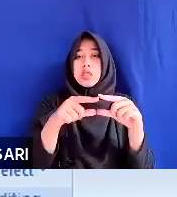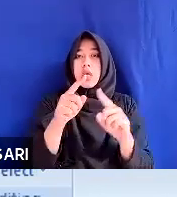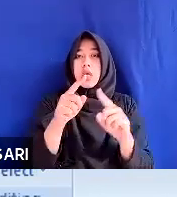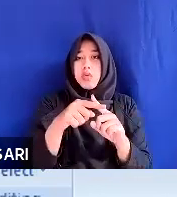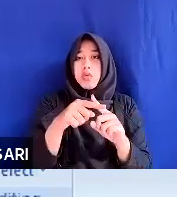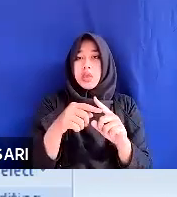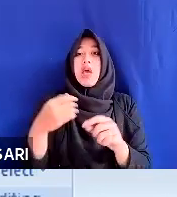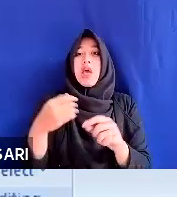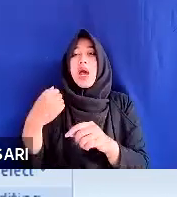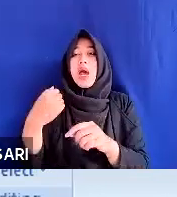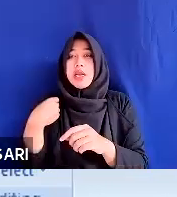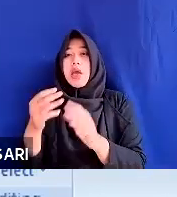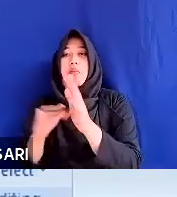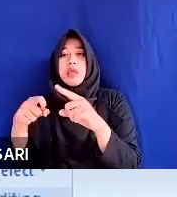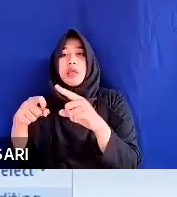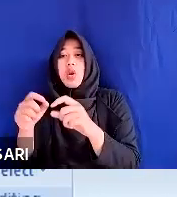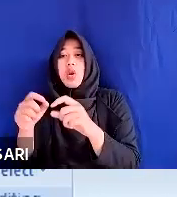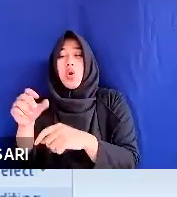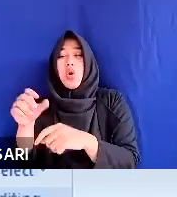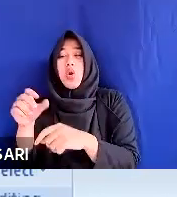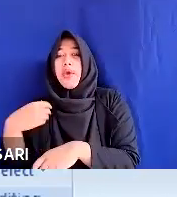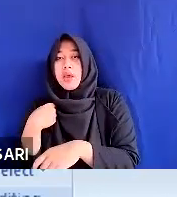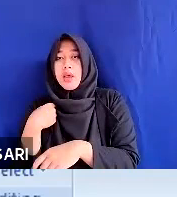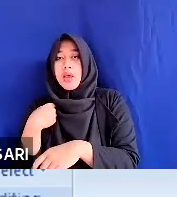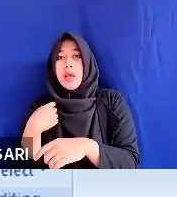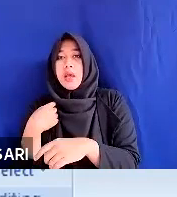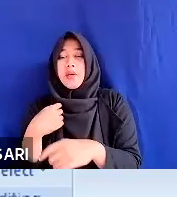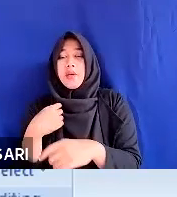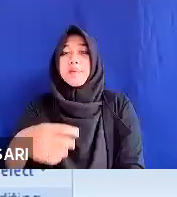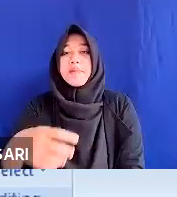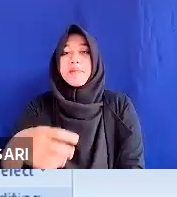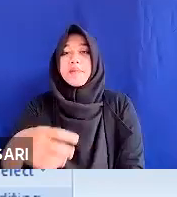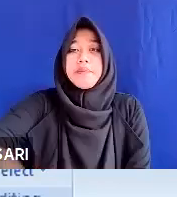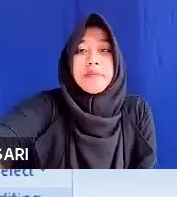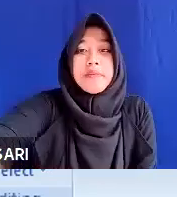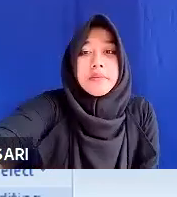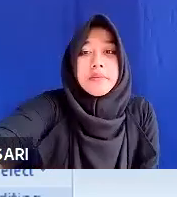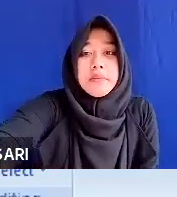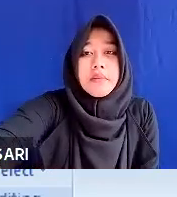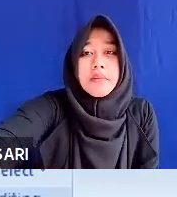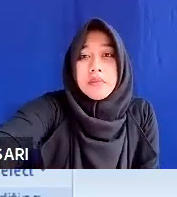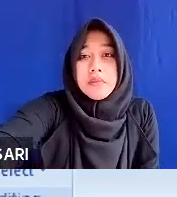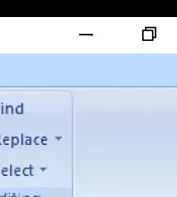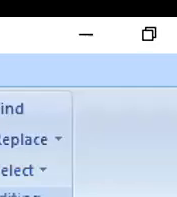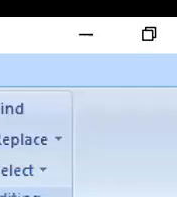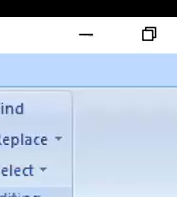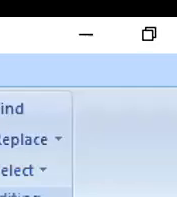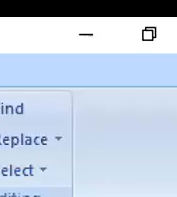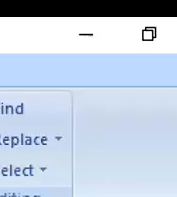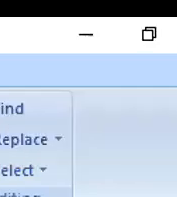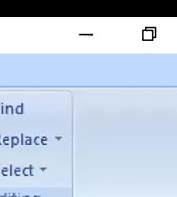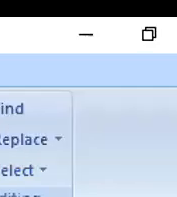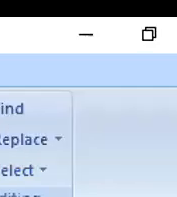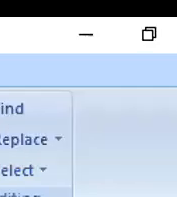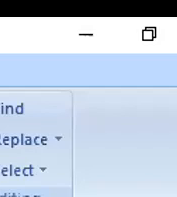bisa. Tetapi dengan seperti itu bisa mengurangi upaya untuk, kalau terigu di pasar